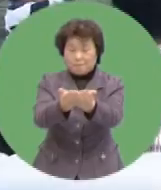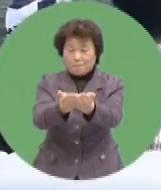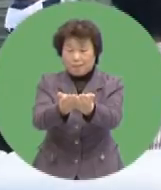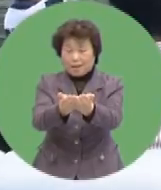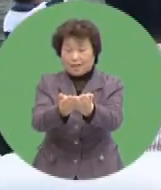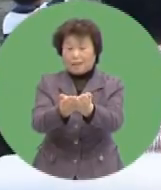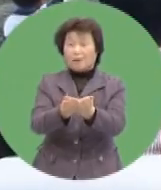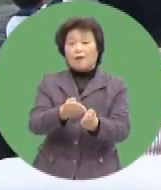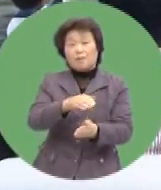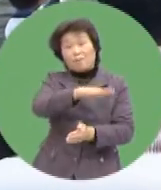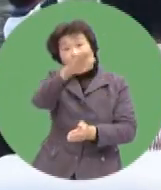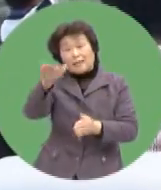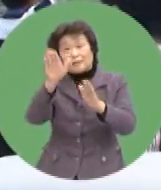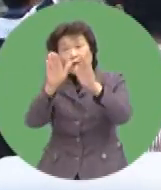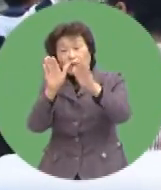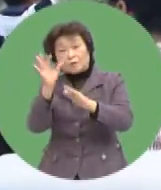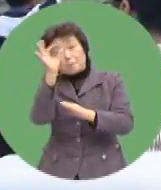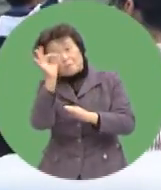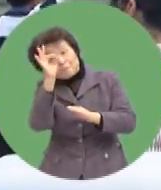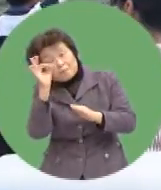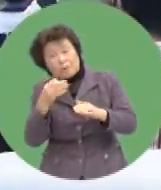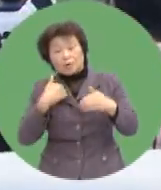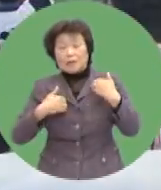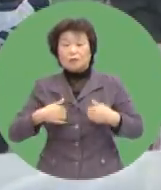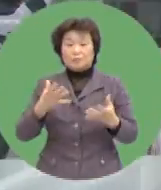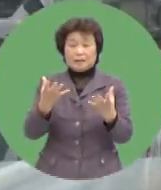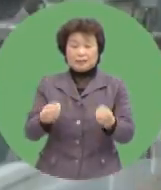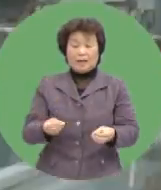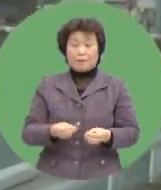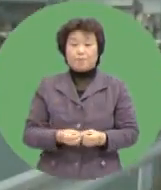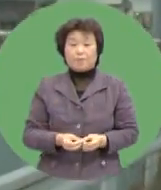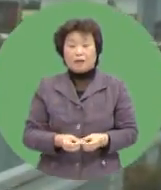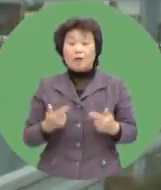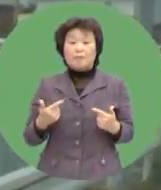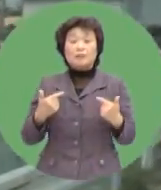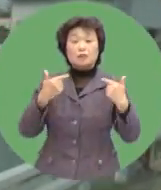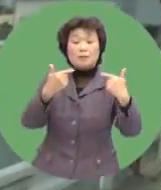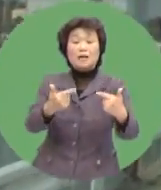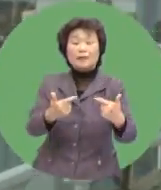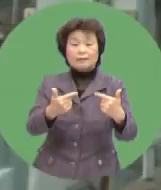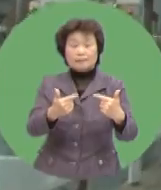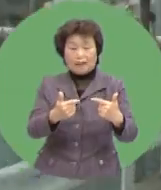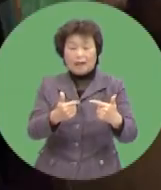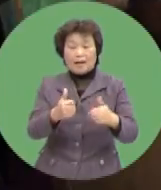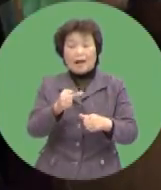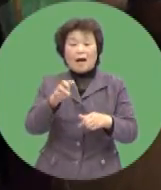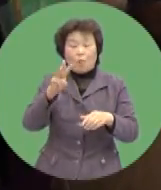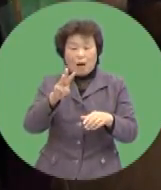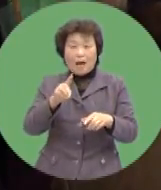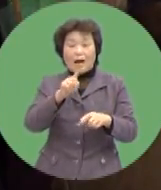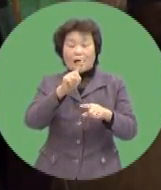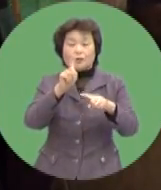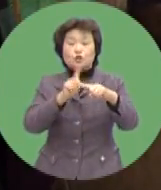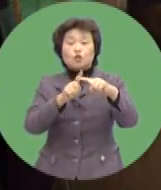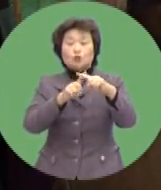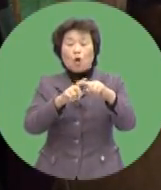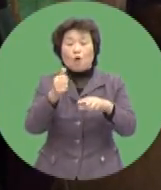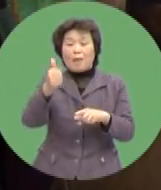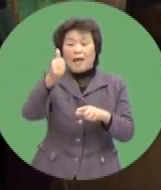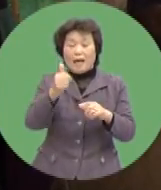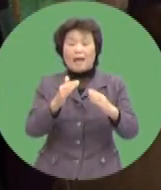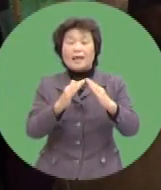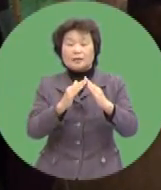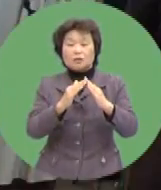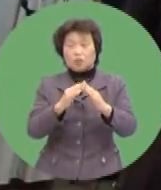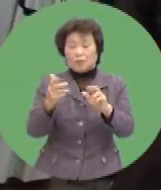から阿波の景色を楽しみました。再びバスで向かった阿波十郎兵衛屋敷では、阿波人形